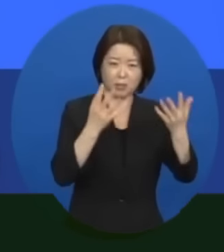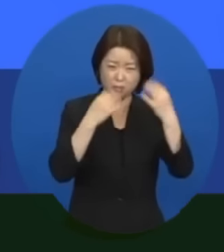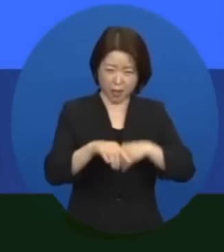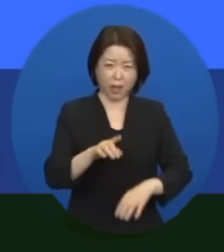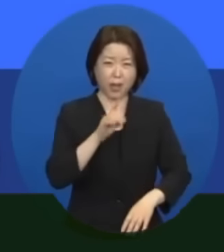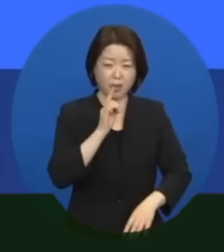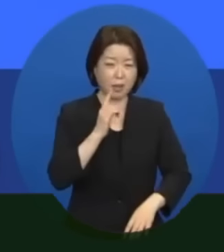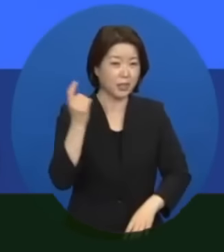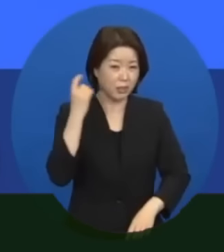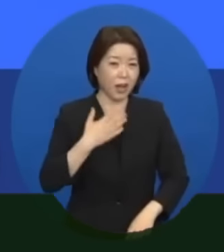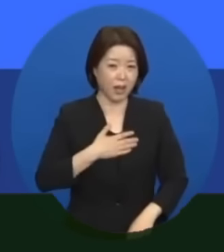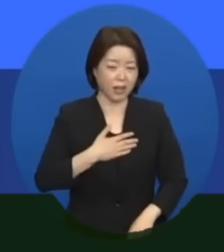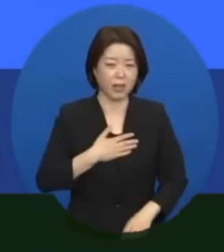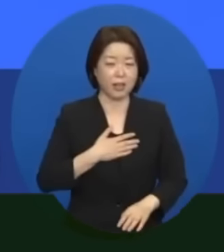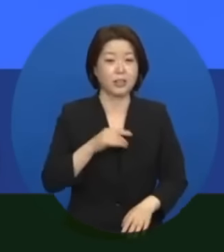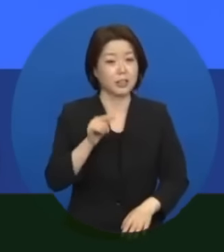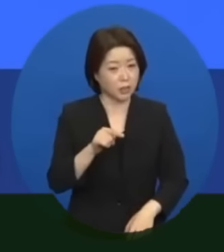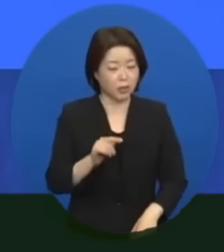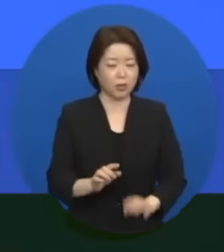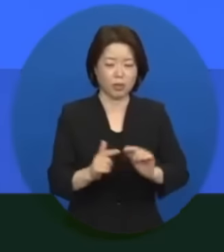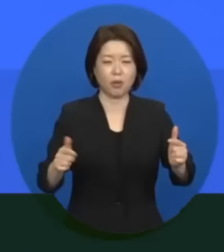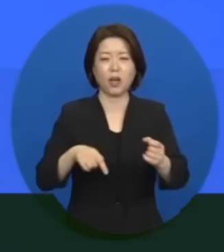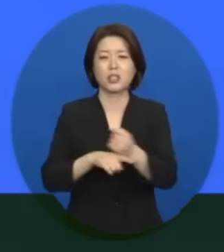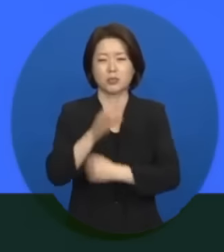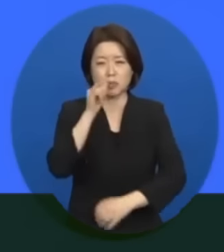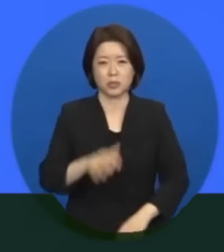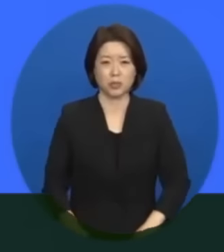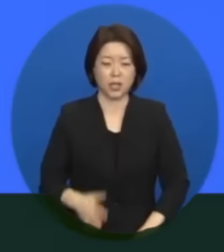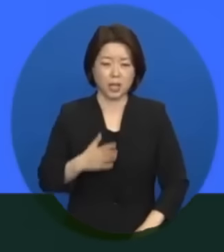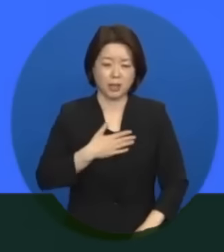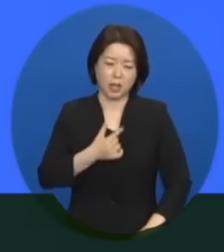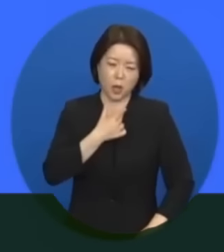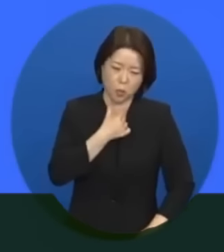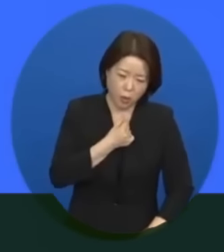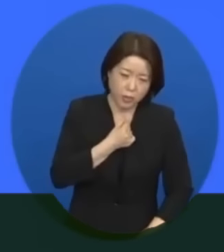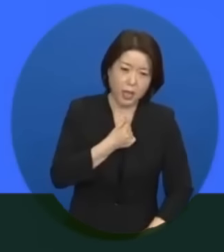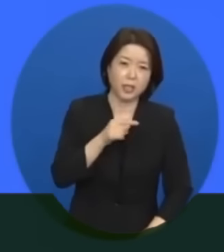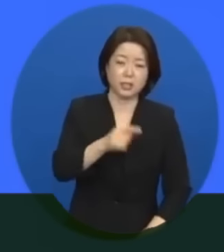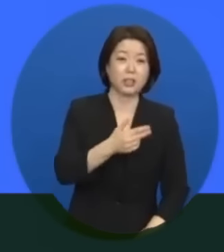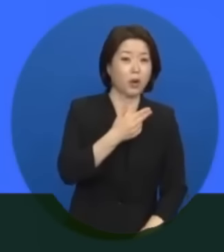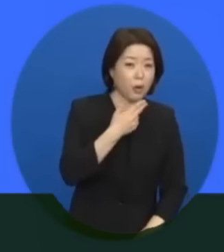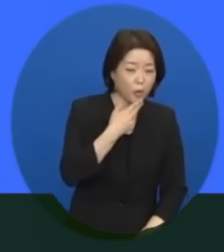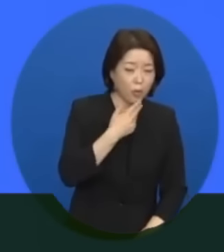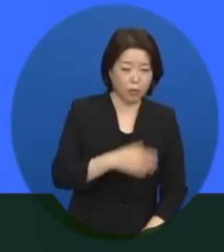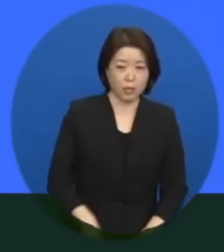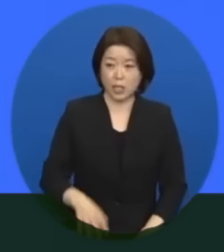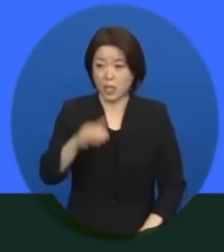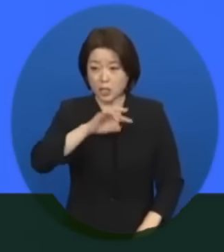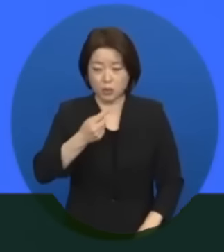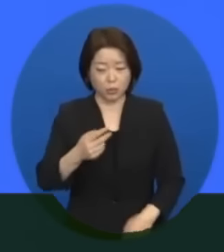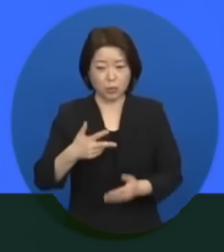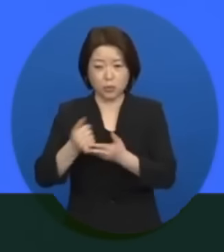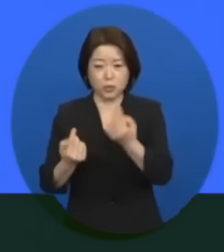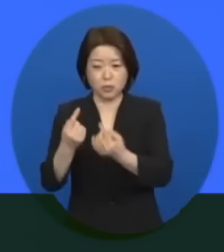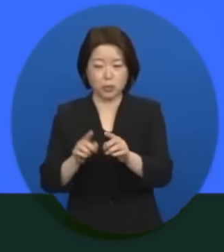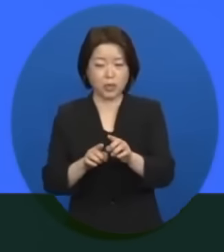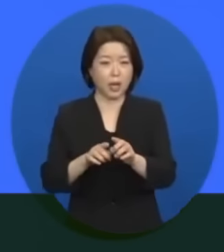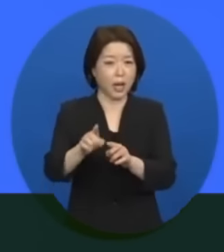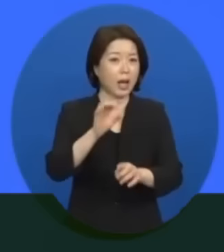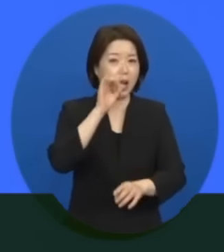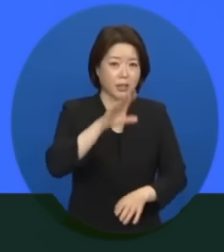말인데 여러 가지 의미가 있습니다 내가 선호하는 것이 없거나 있어도 주님보다 앞설 수 없다는 의미가